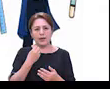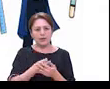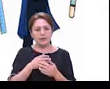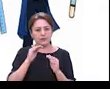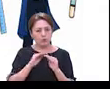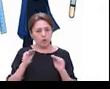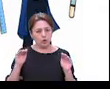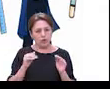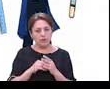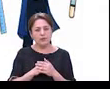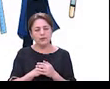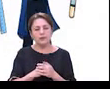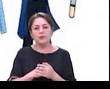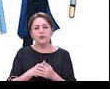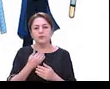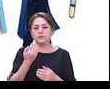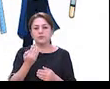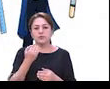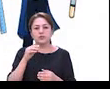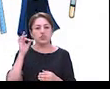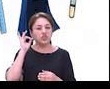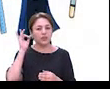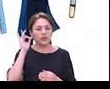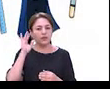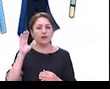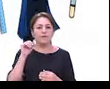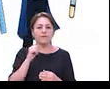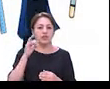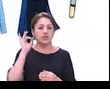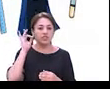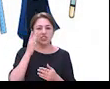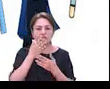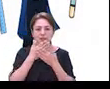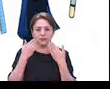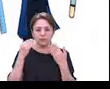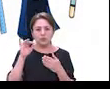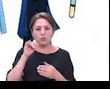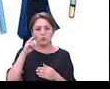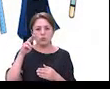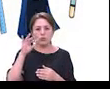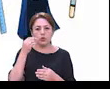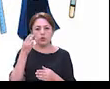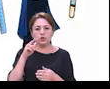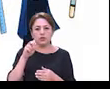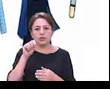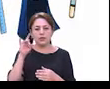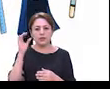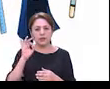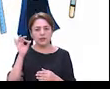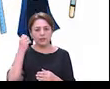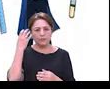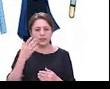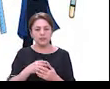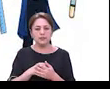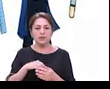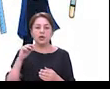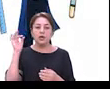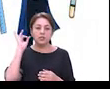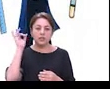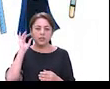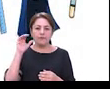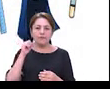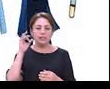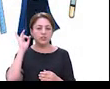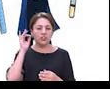Aziz o'quvchilar, siz jarangli va jarangsiz undoshlar haqida ham bilasiz. Demak, jarangli va